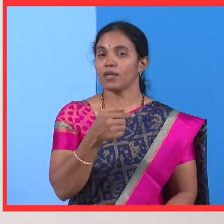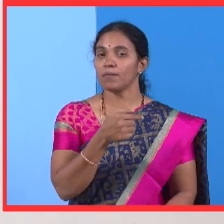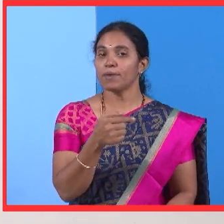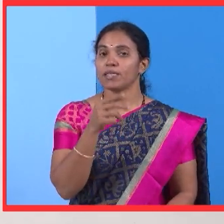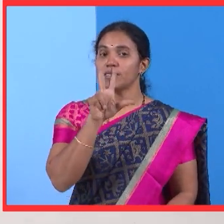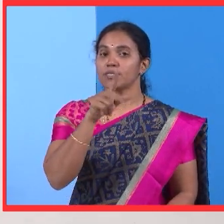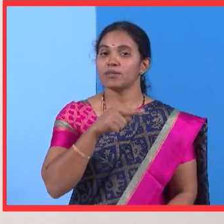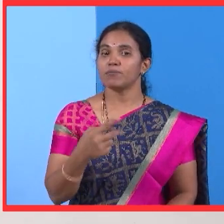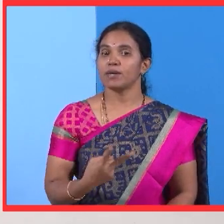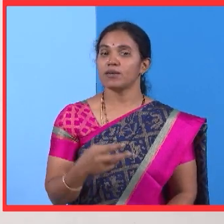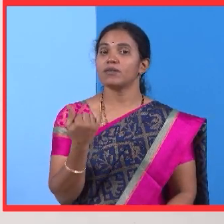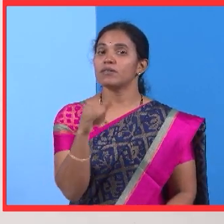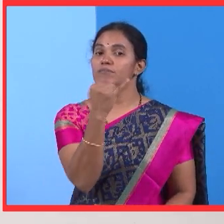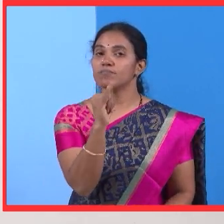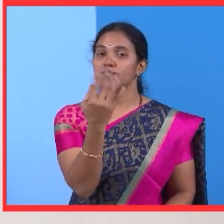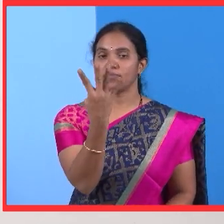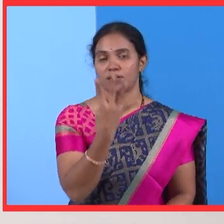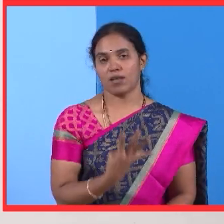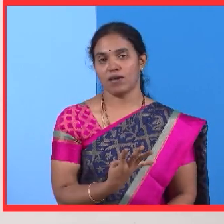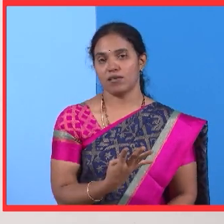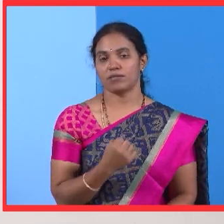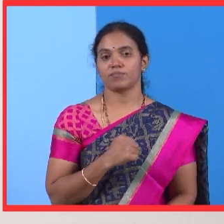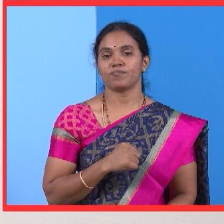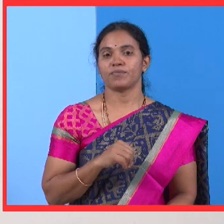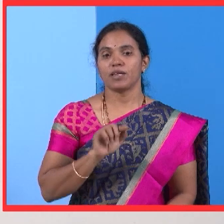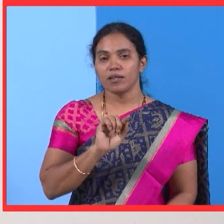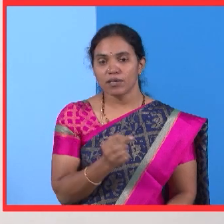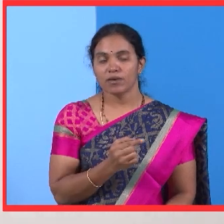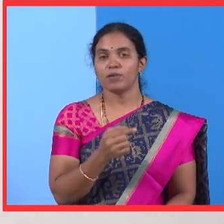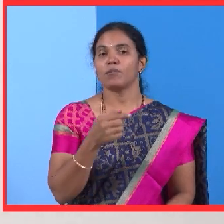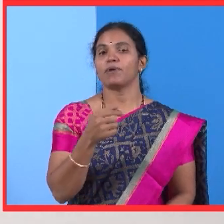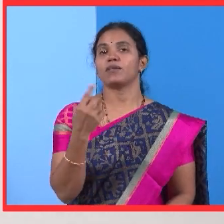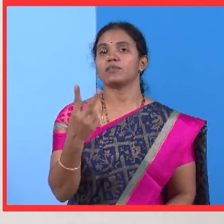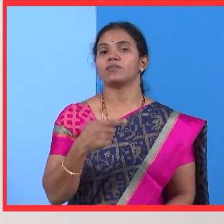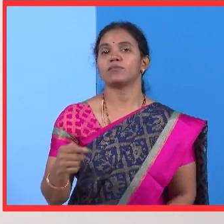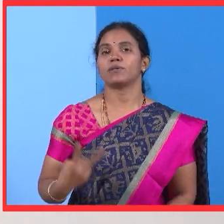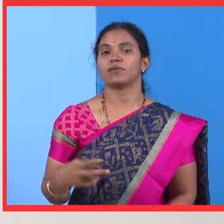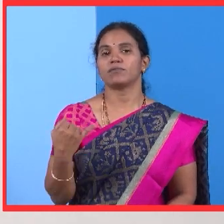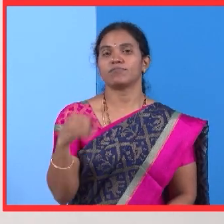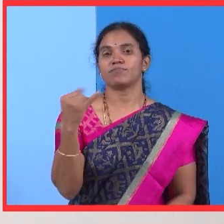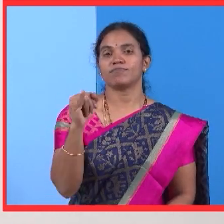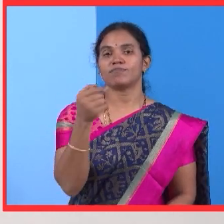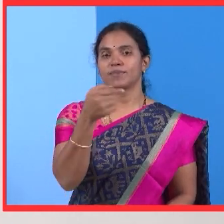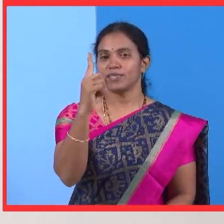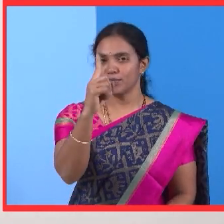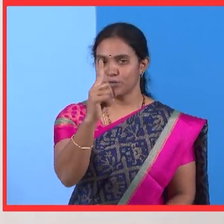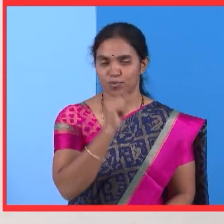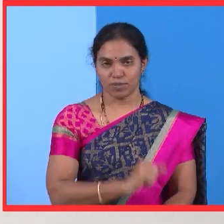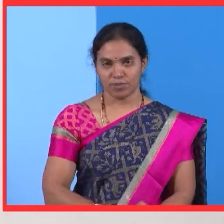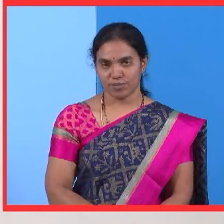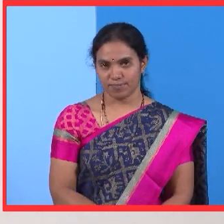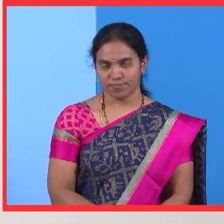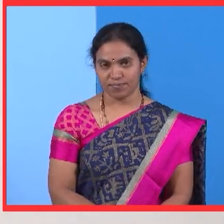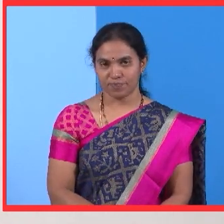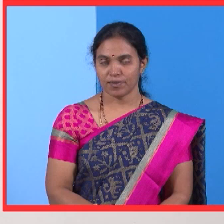நாலு கமா மைனஸ் ரெண்டு பை ரெண்டு ஒன்று. தேர்ஃபோர் எம் ஆஃப் எக்ஸ் கமா